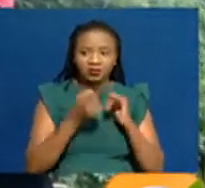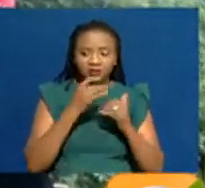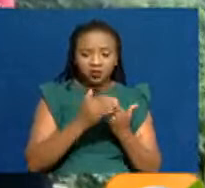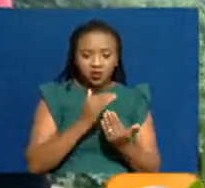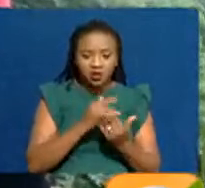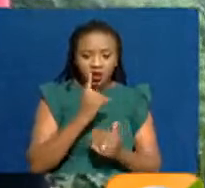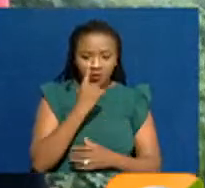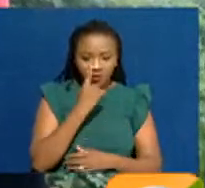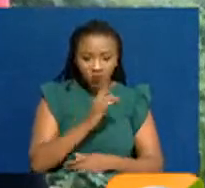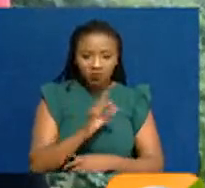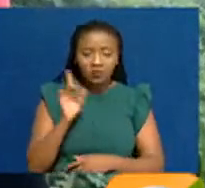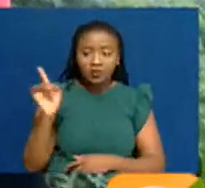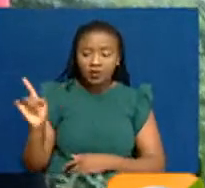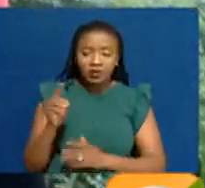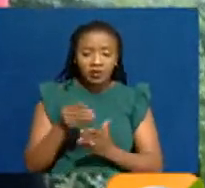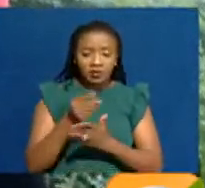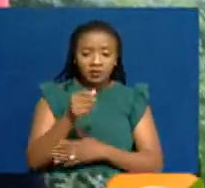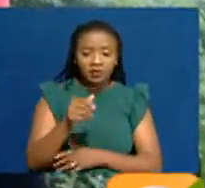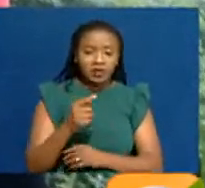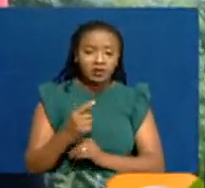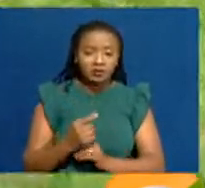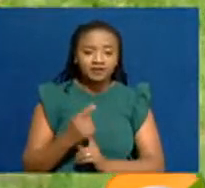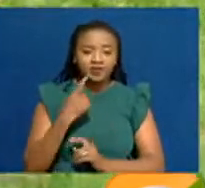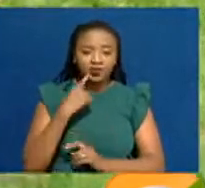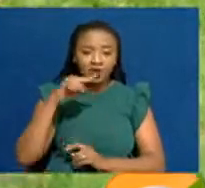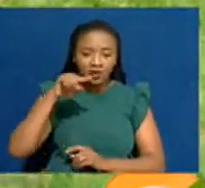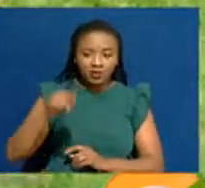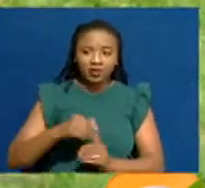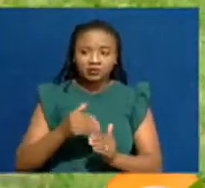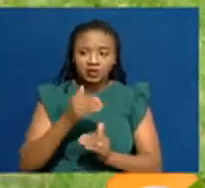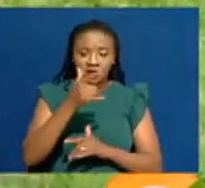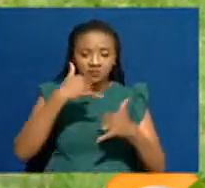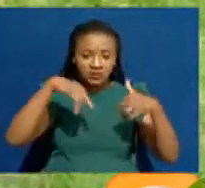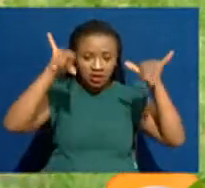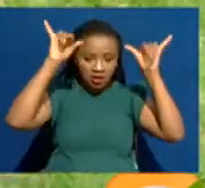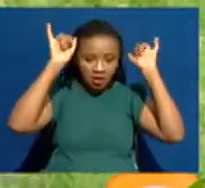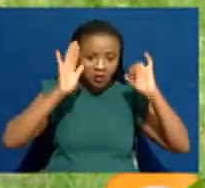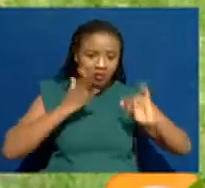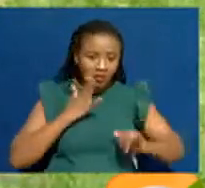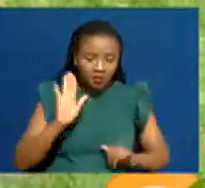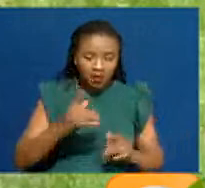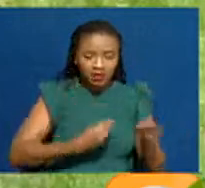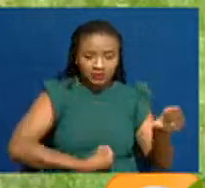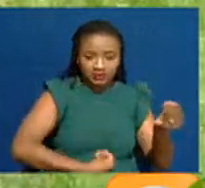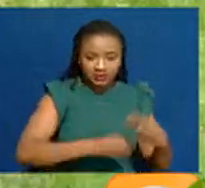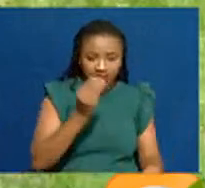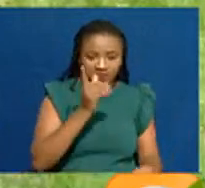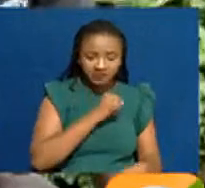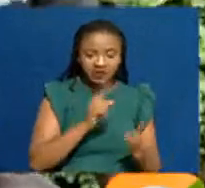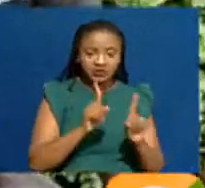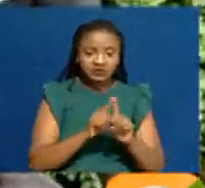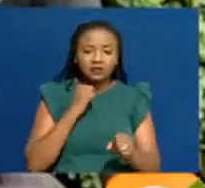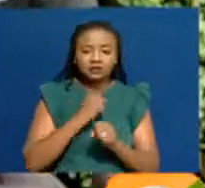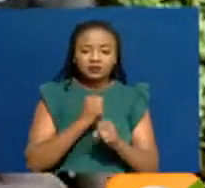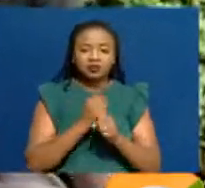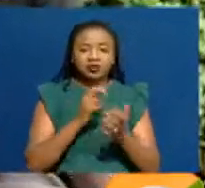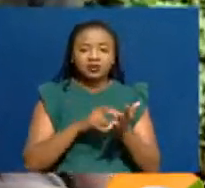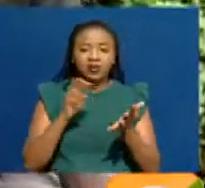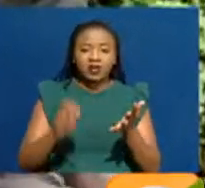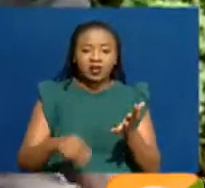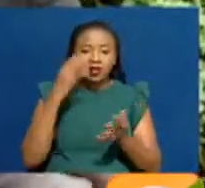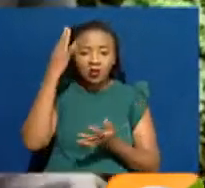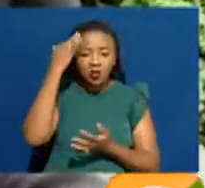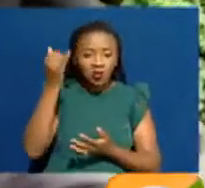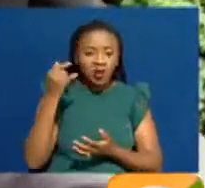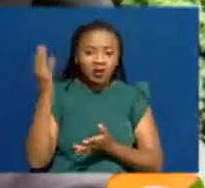Eliud alilipa shilingi 1,100 baada ya kuuza ng'ombe wa mamake, na hata akaacha kazi akitarajia atapata kazi